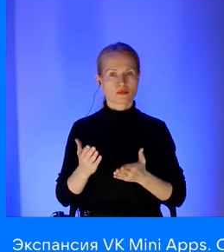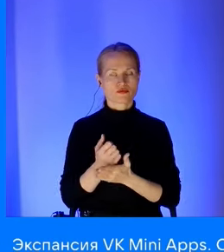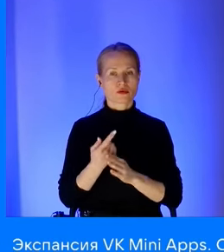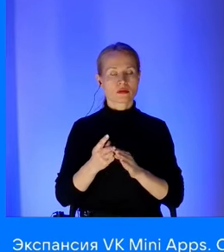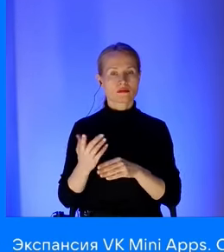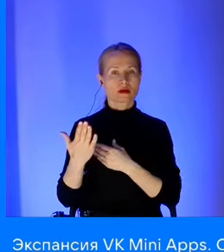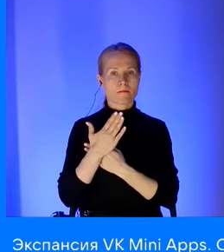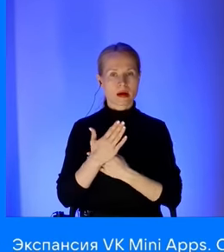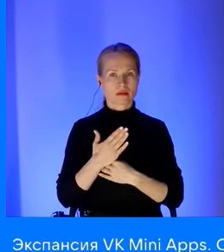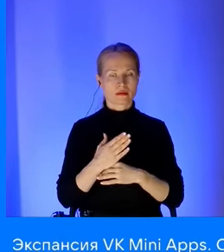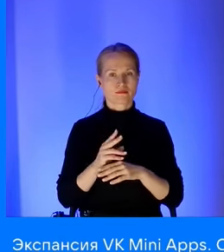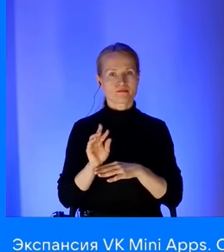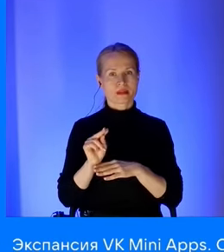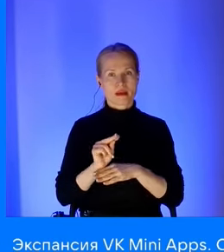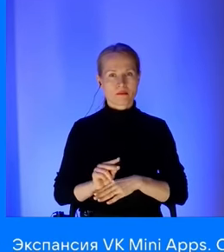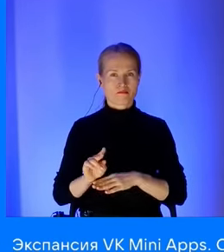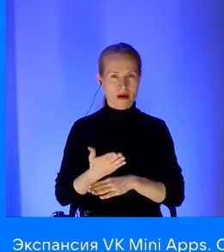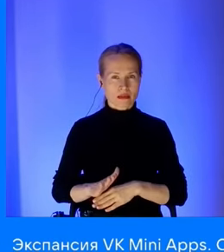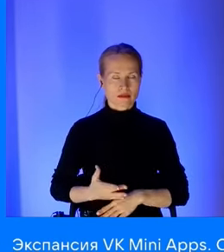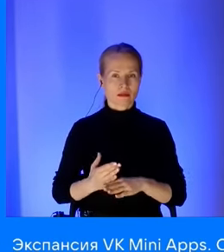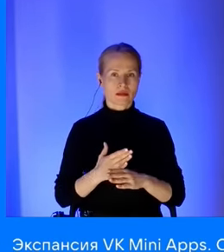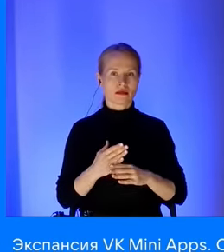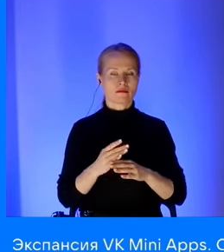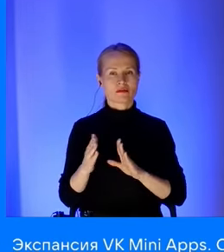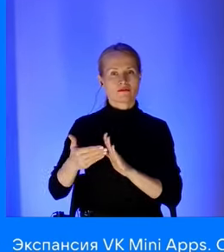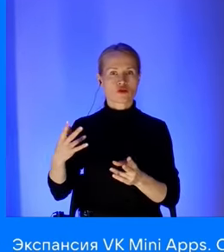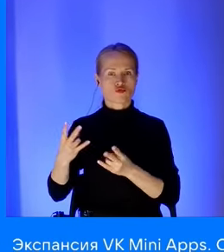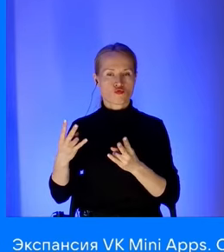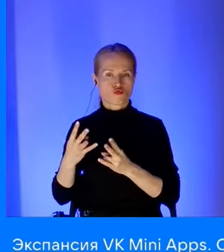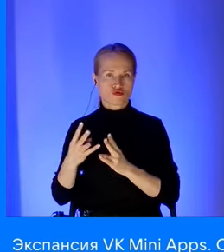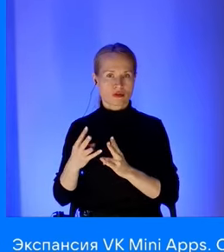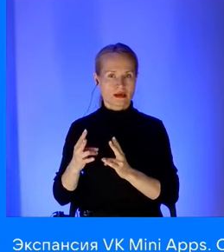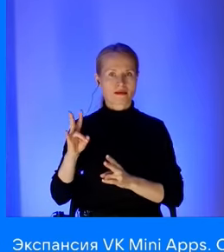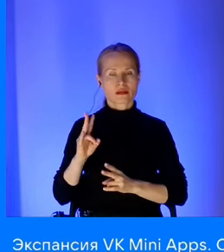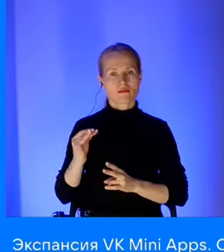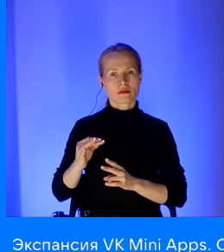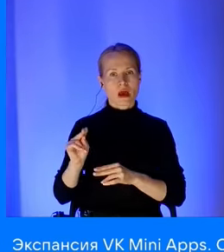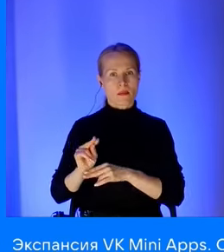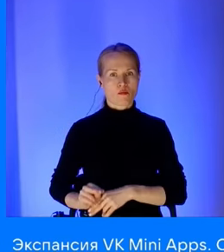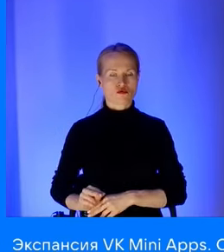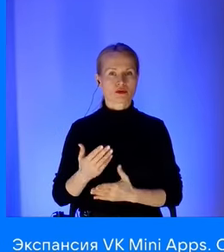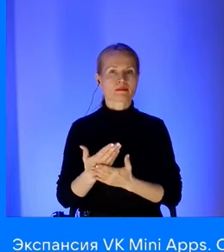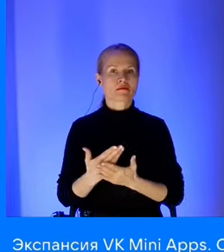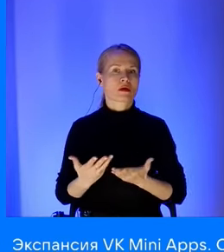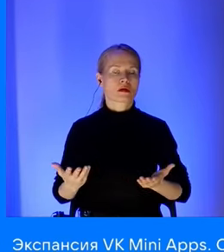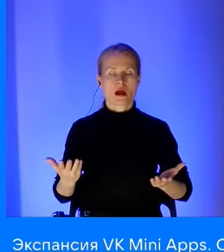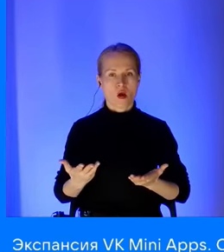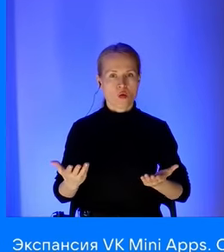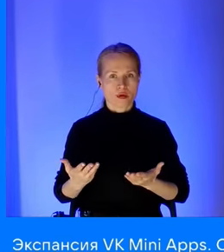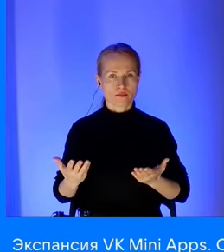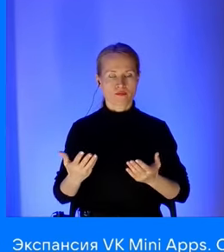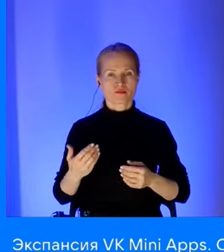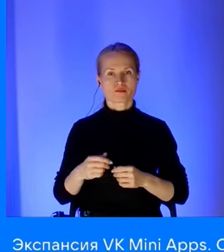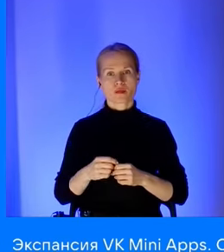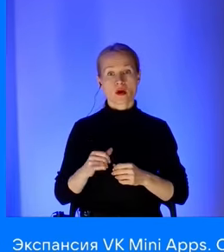эти команды, парсят их и вызывают нужный нативный обработчик. Какие нативные обработчики у нас бывают? Например, устройство